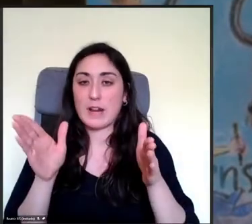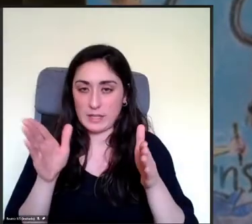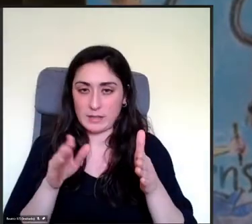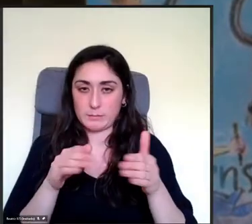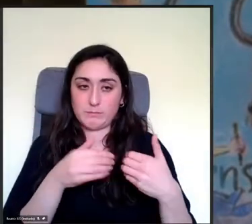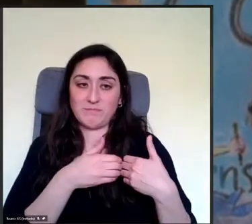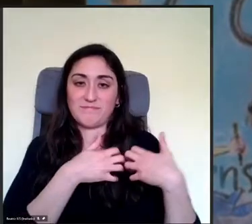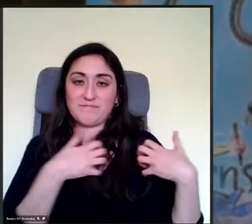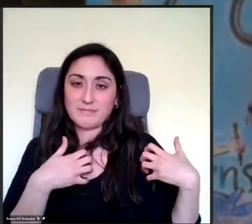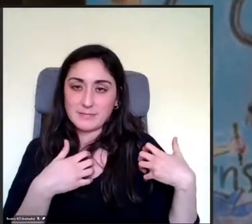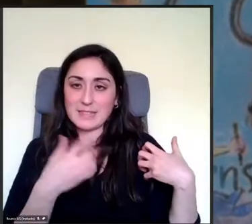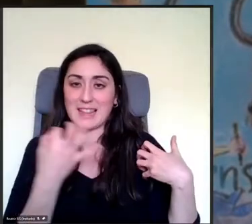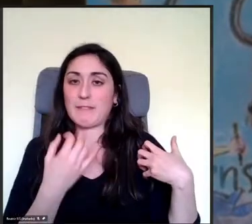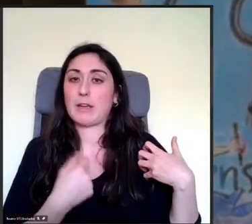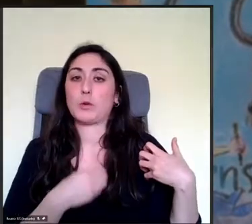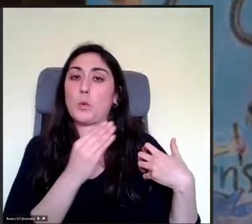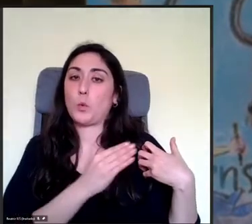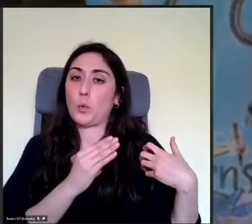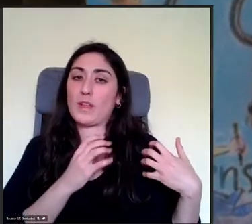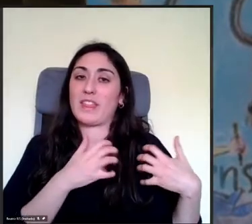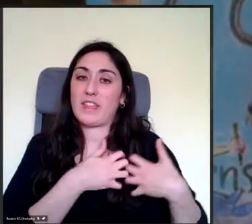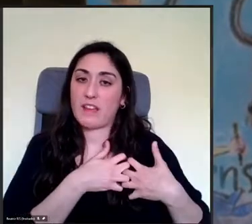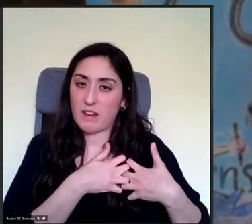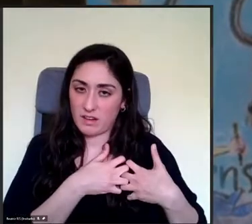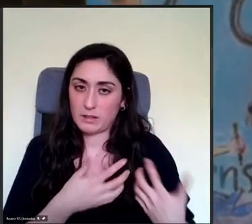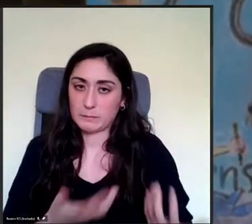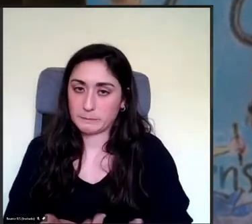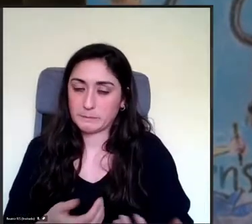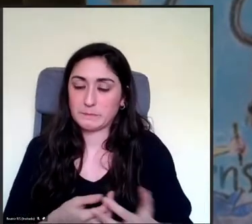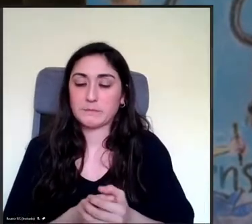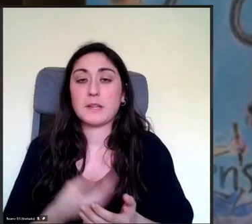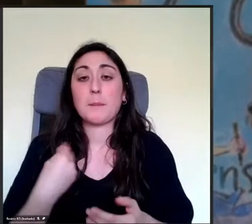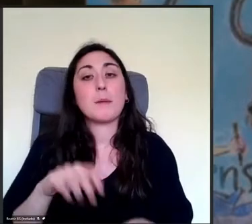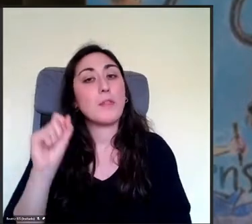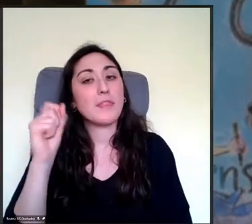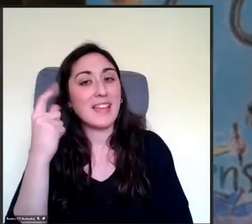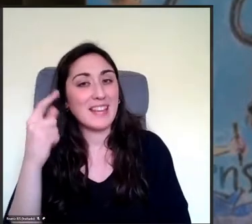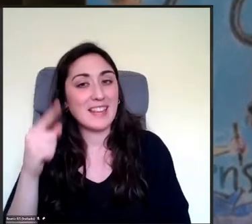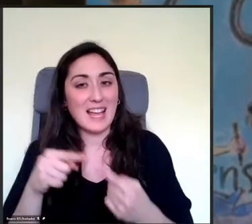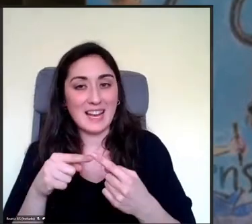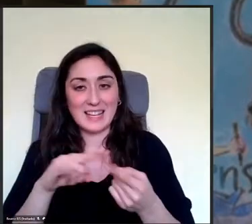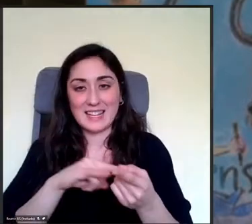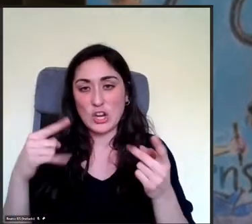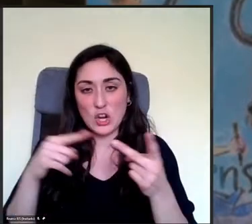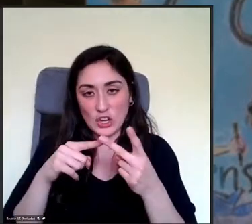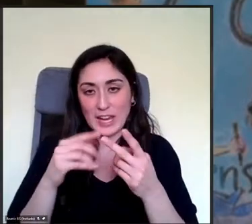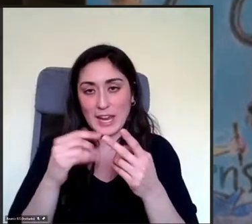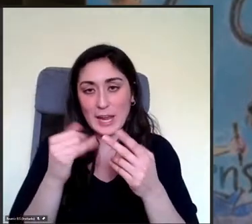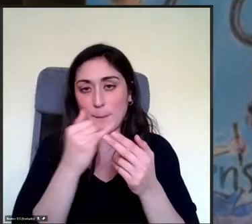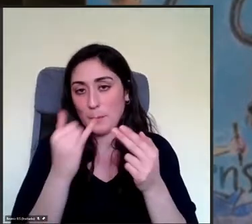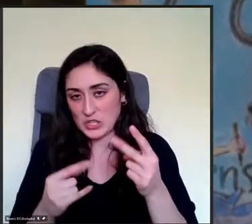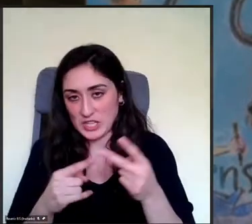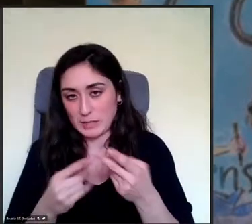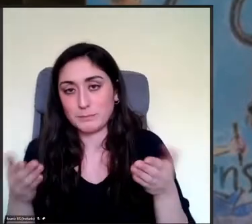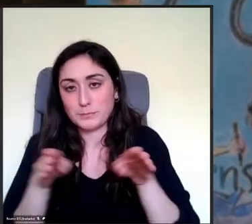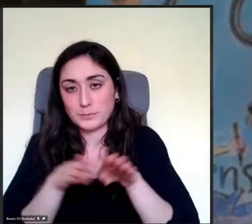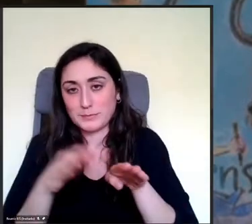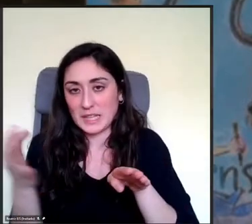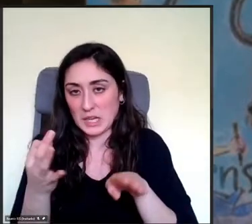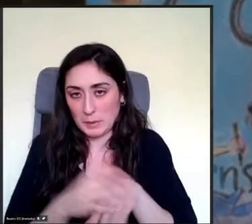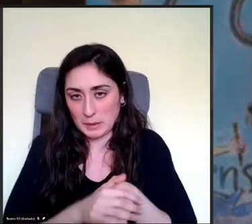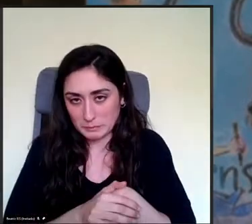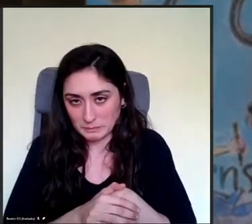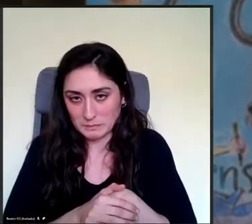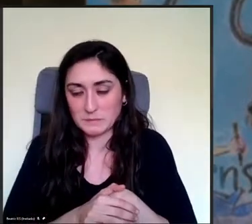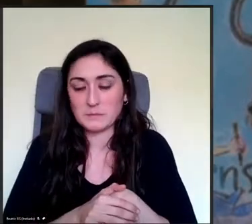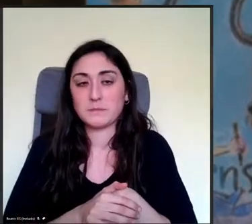salarial, cal erradicar l'escletxa digital. I això, com han dit les meves companyes, passa per definir bé